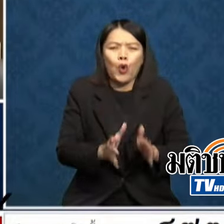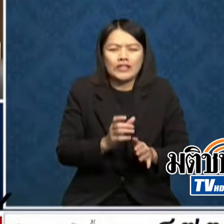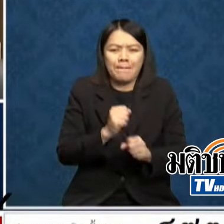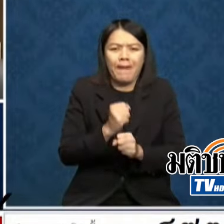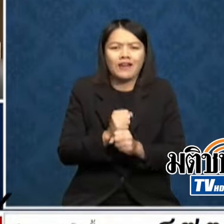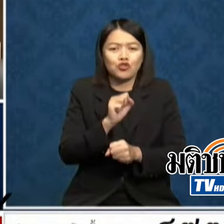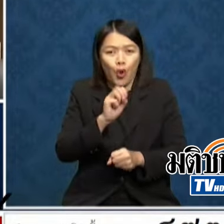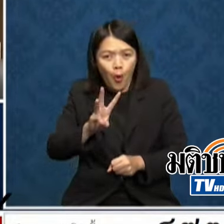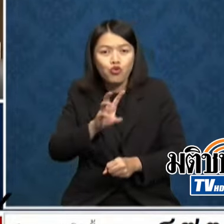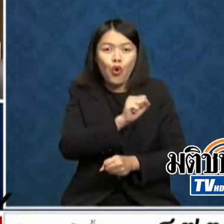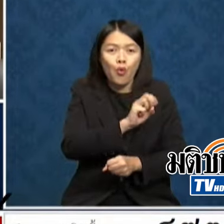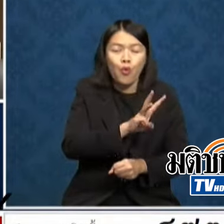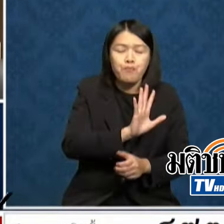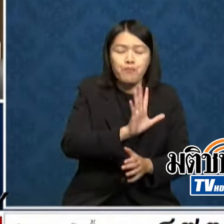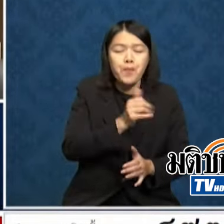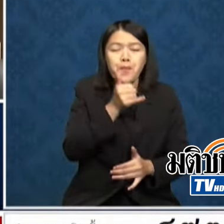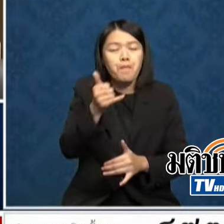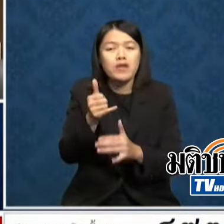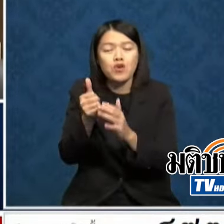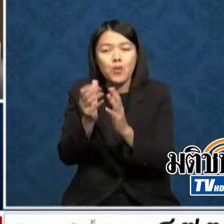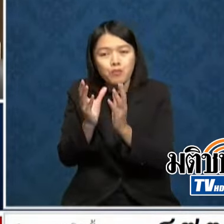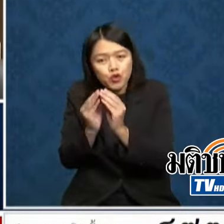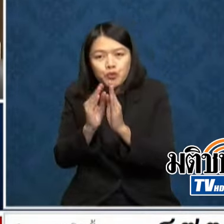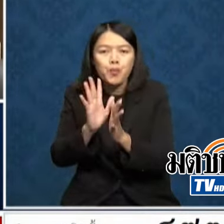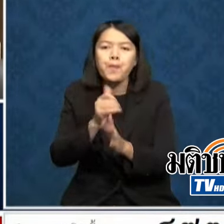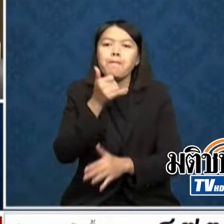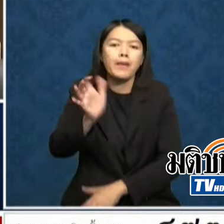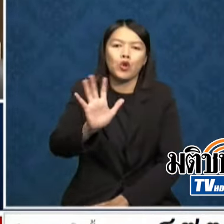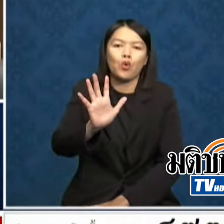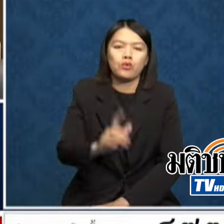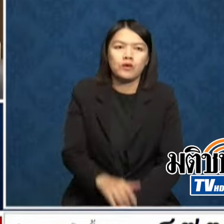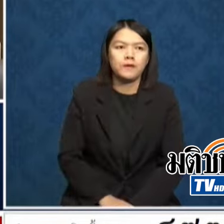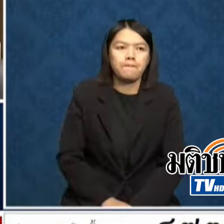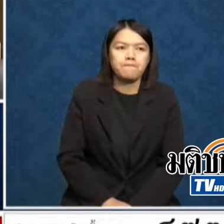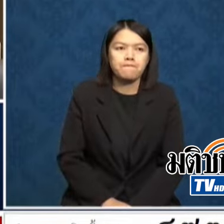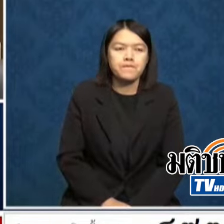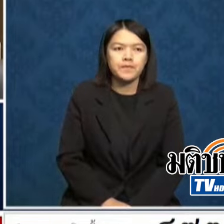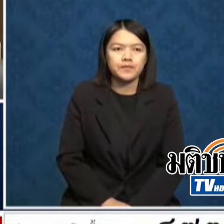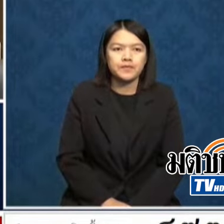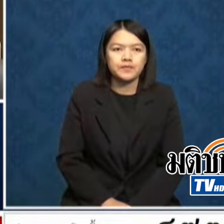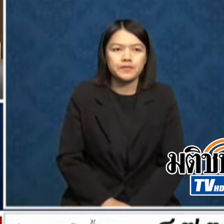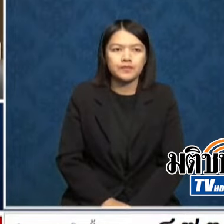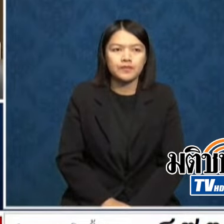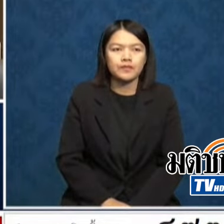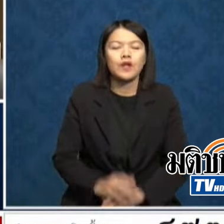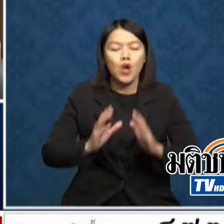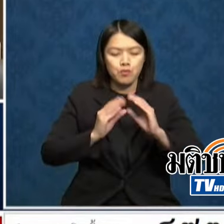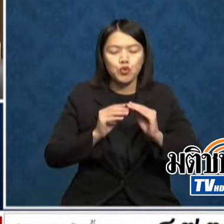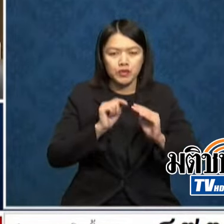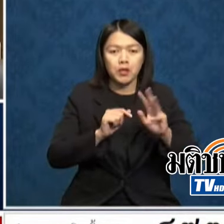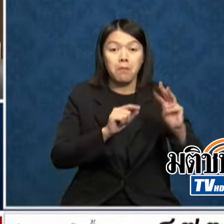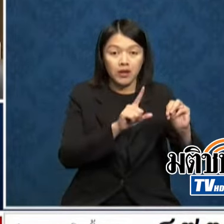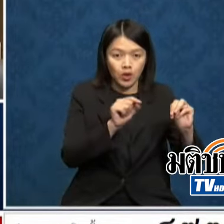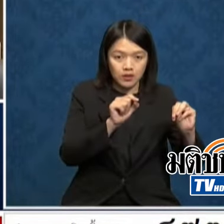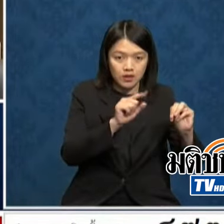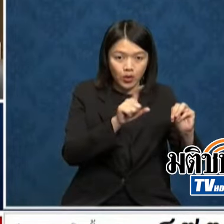ชิกไม่ต้องไปในวันประชุมหรือไม่ใช่วันประชุมก็แล้วแต่สมัยประชุมนี้ก็ใช้125นี้แต่ว่า